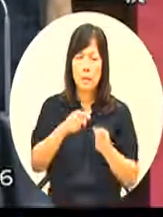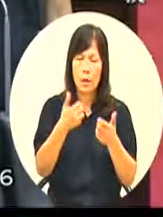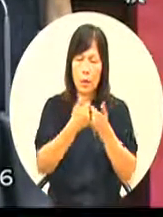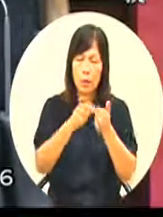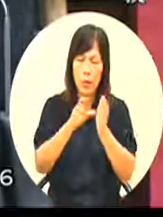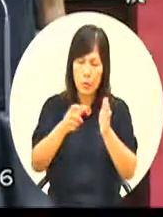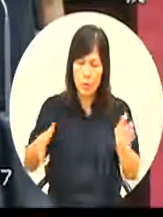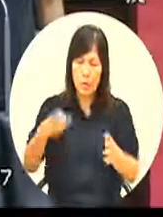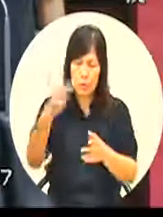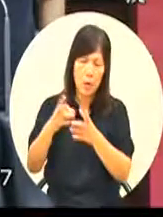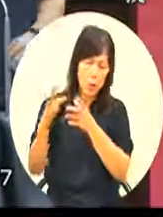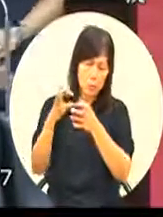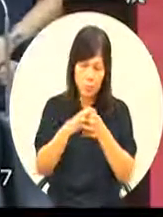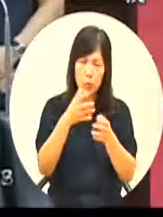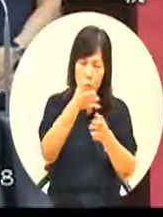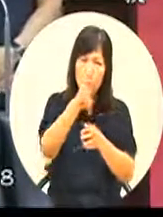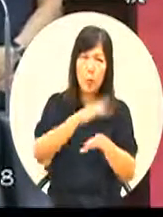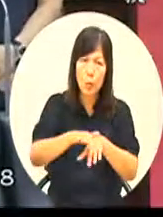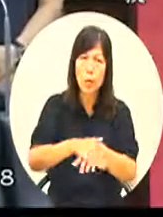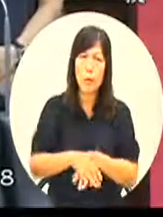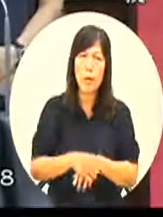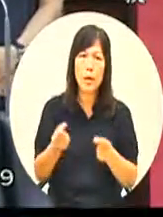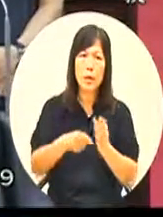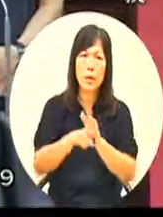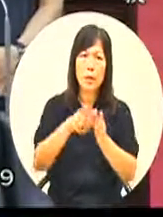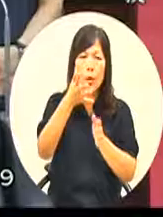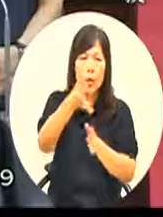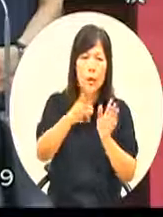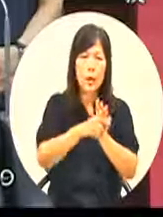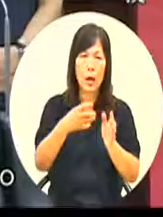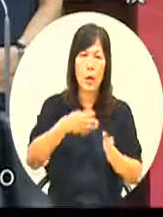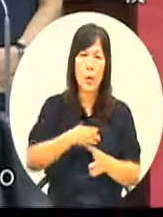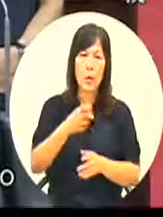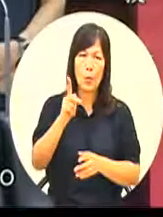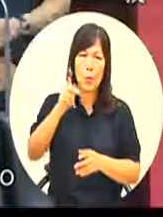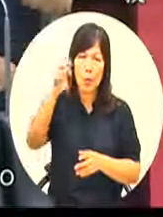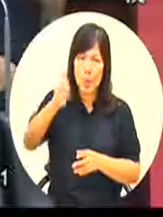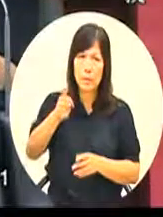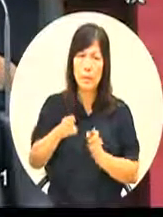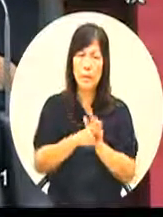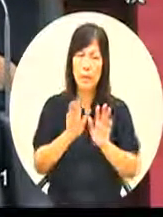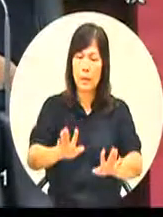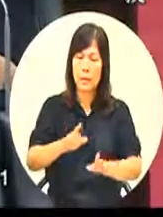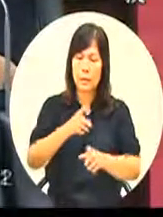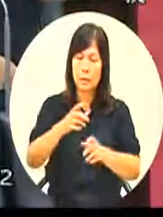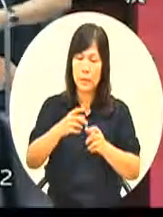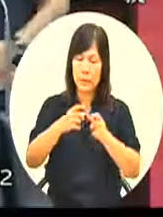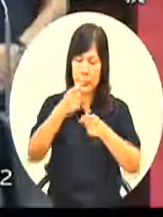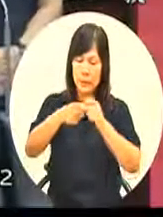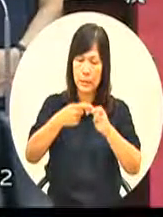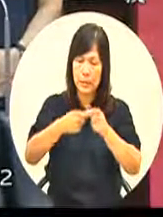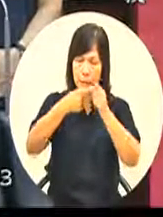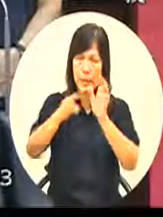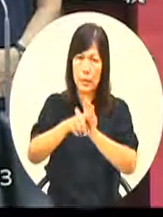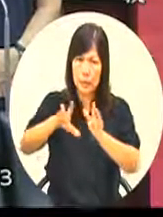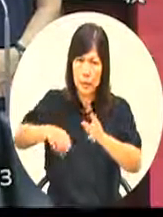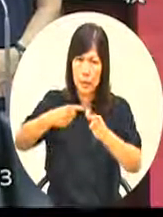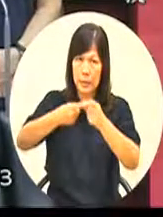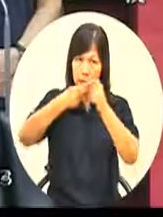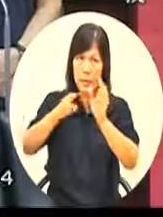继续的问这个部分哦，比如说我想请教一下我们吴科长哦，像我们今年第一年实施所谓的这个